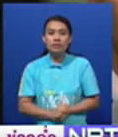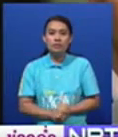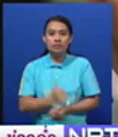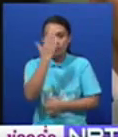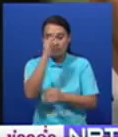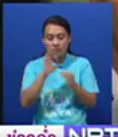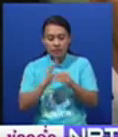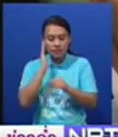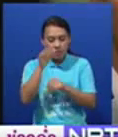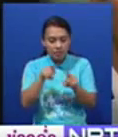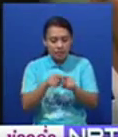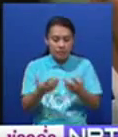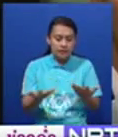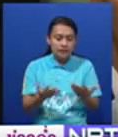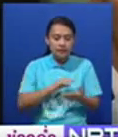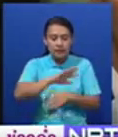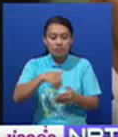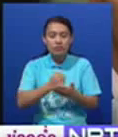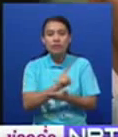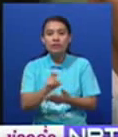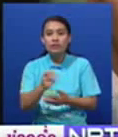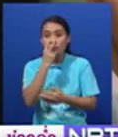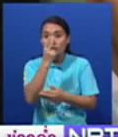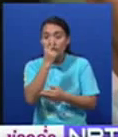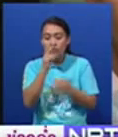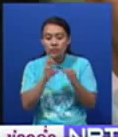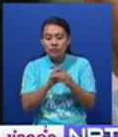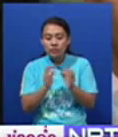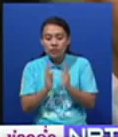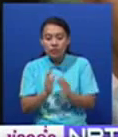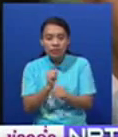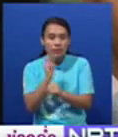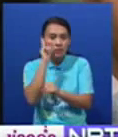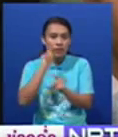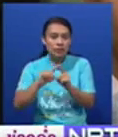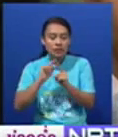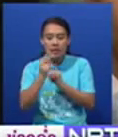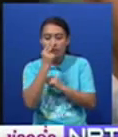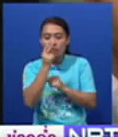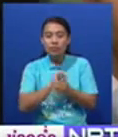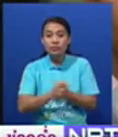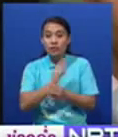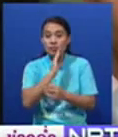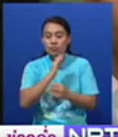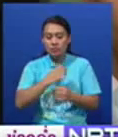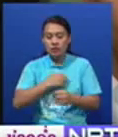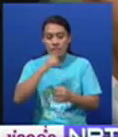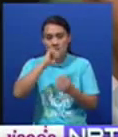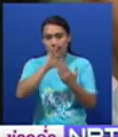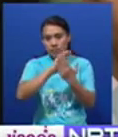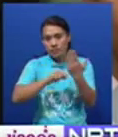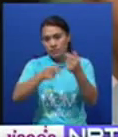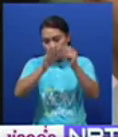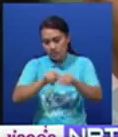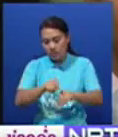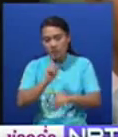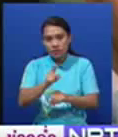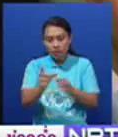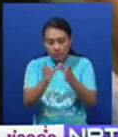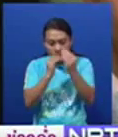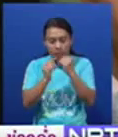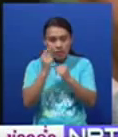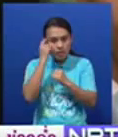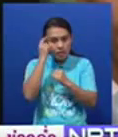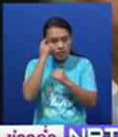ชื่อดหมดอ่ะเพราะนั้นสื่อต้องดูที่ถ้าท่านต้องการให้ประเทศไทยเป็นอย่างนั้นนะท่านต้องเอาเข้ามาเรียนรู้ว่าเราจะเดินหน้าประเทศอย่างไร